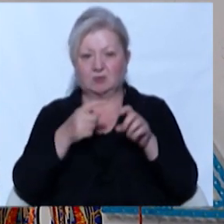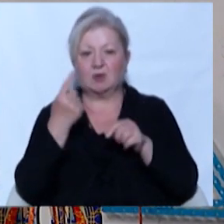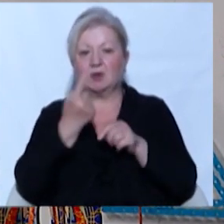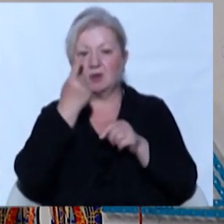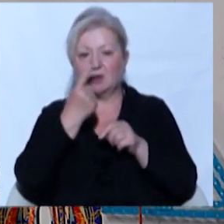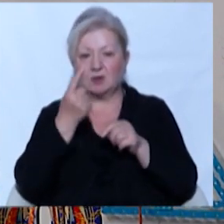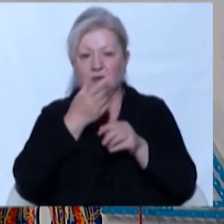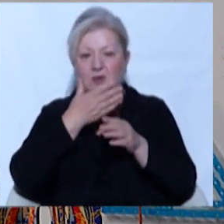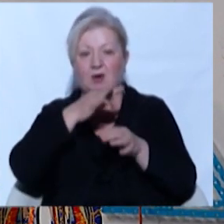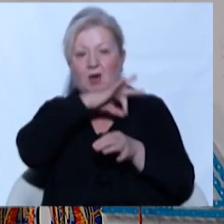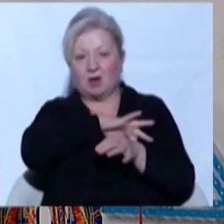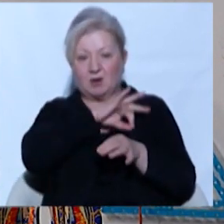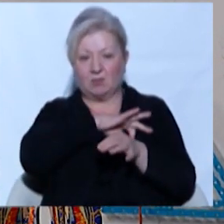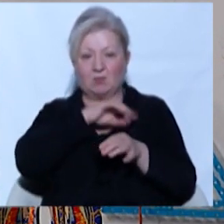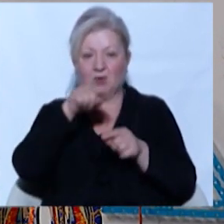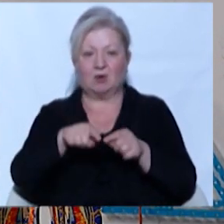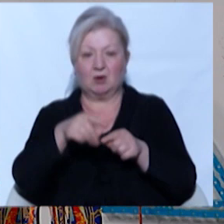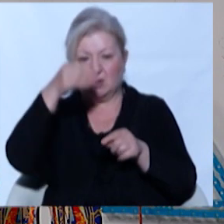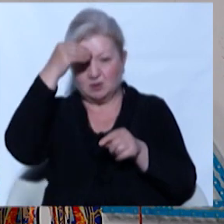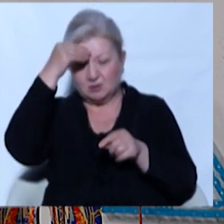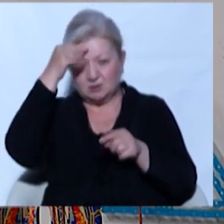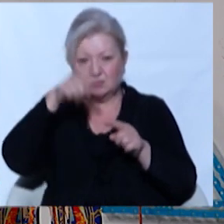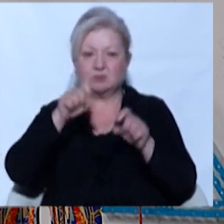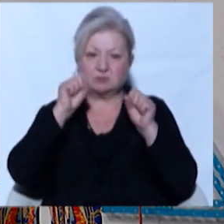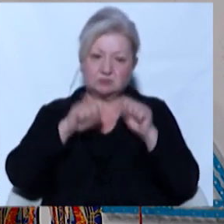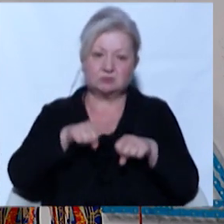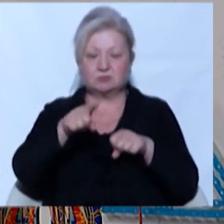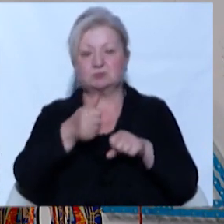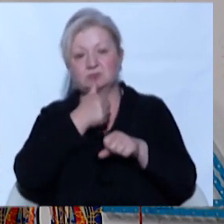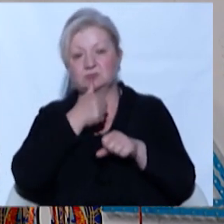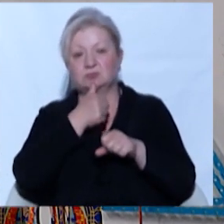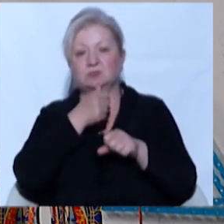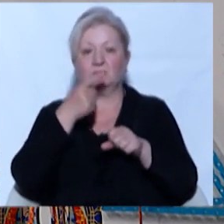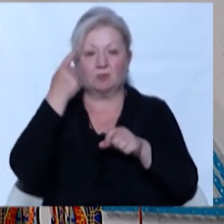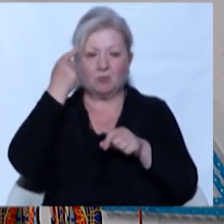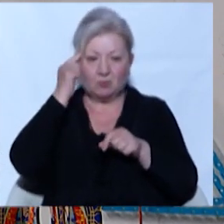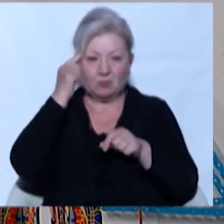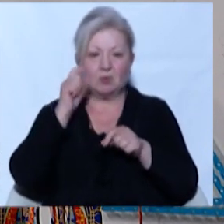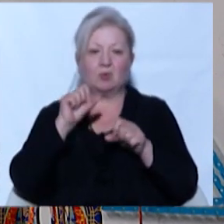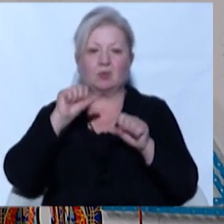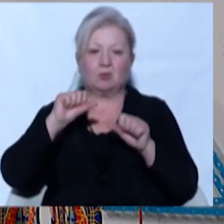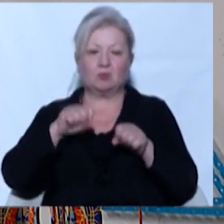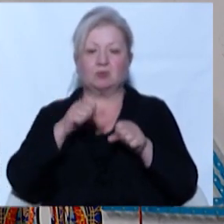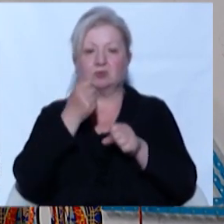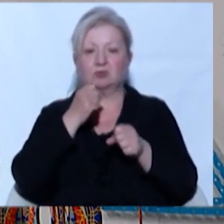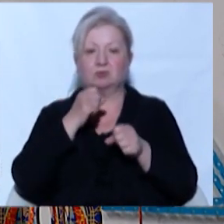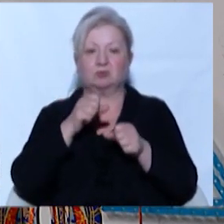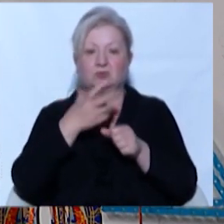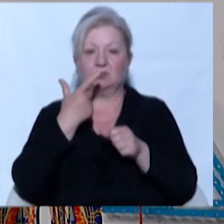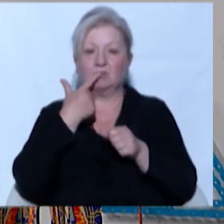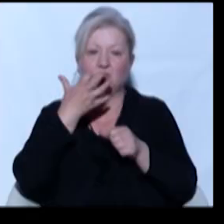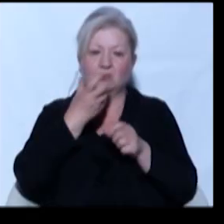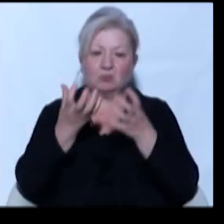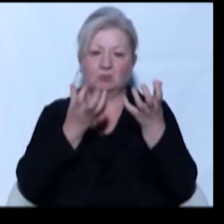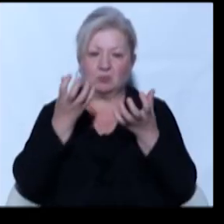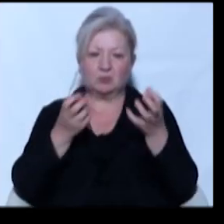ყველაფერზე საუბარს. ერთ-ერთი გამოყენება ამისი, აი თქვათ, იდეა შეიძლება გაგიჩნდეთ ამაზე. მოდით აბა მოვიფიქროთ, როგორ შეიძლება